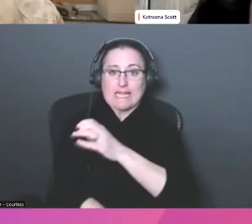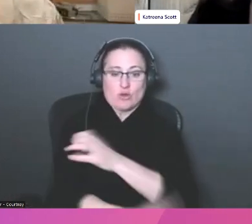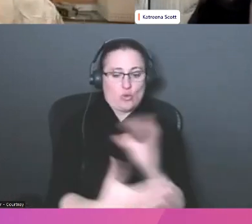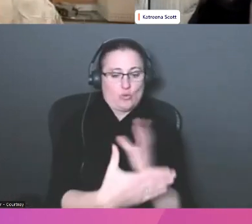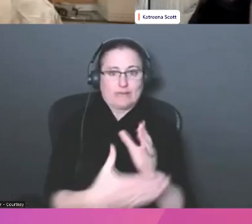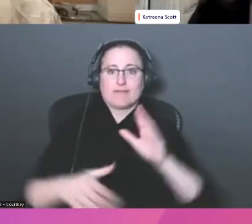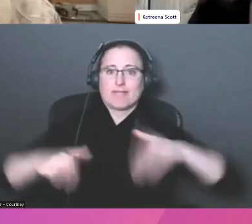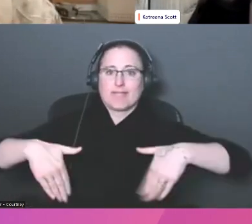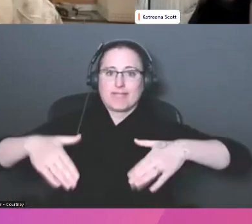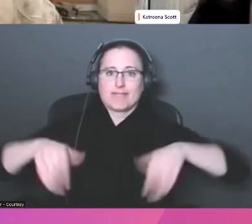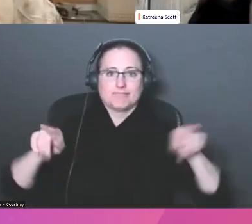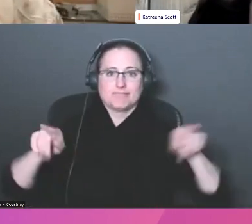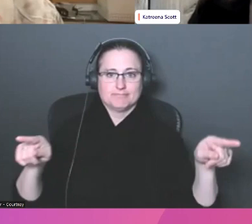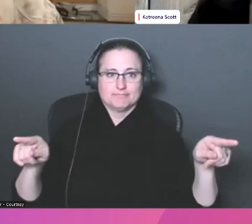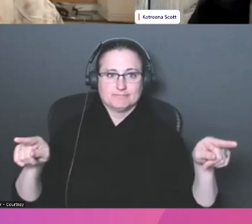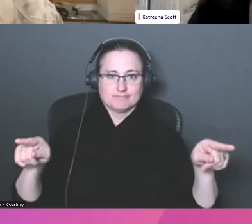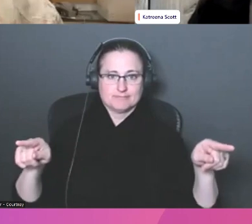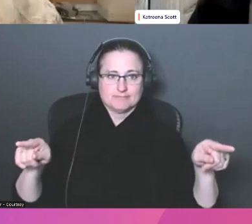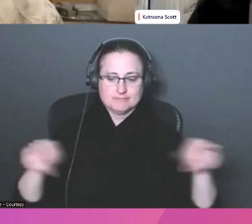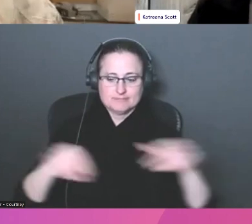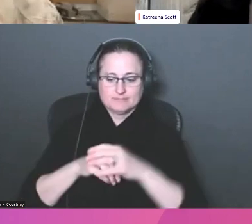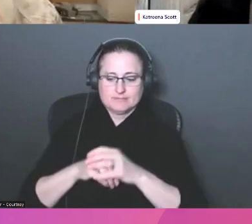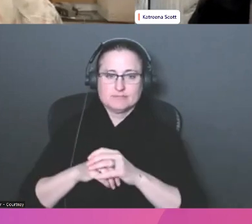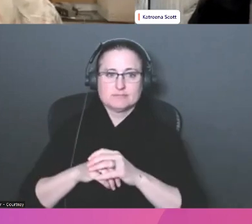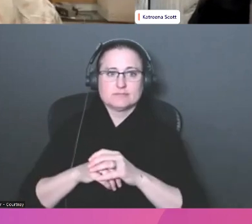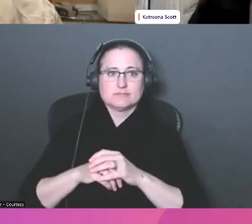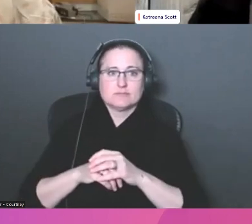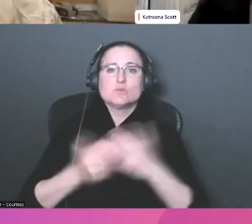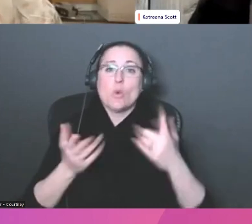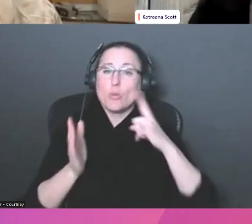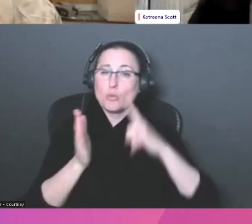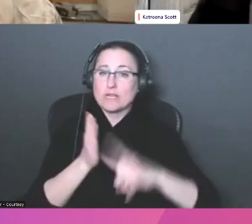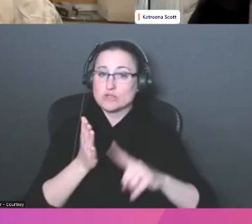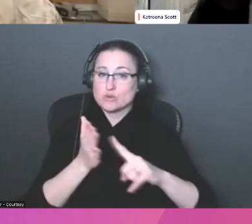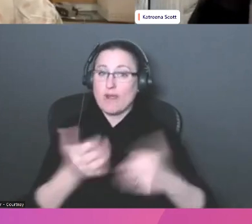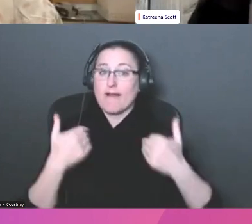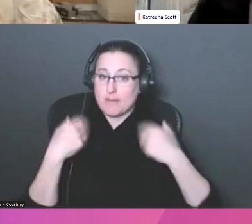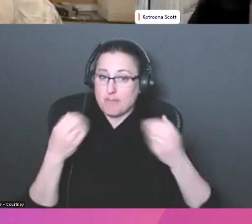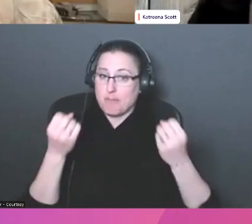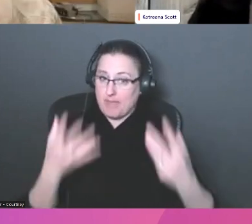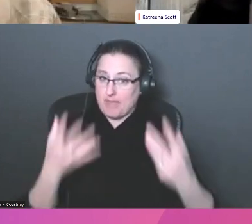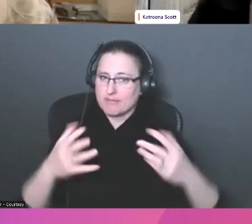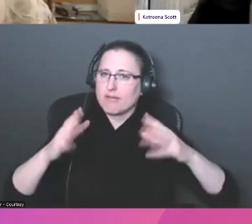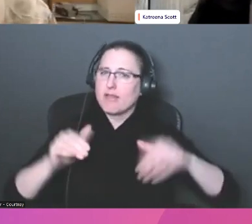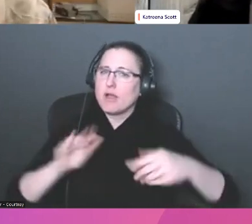des chiffres statistiques, mais pas beaucoup de ces femmes sont dans la gamme clinique. Donc, c'est un peu